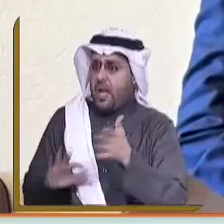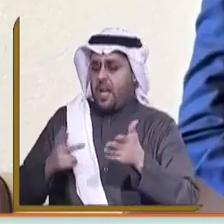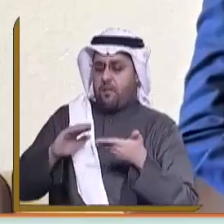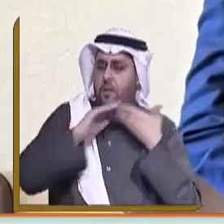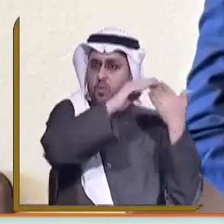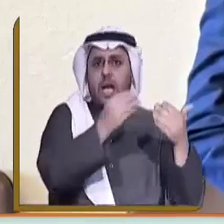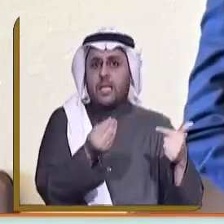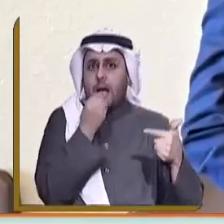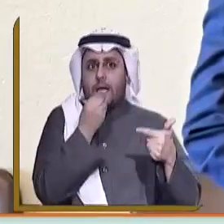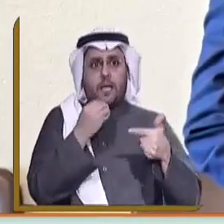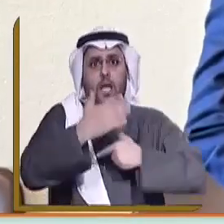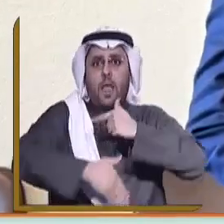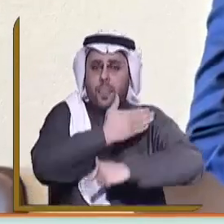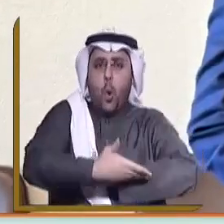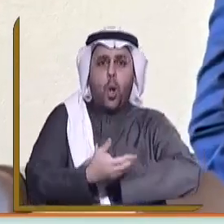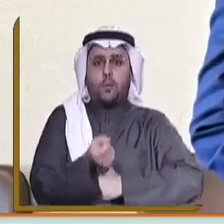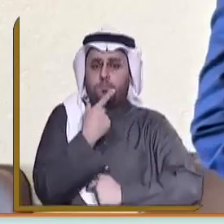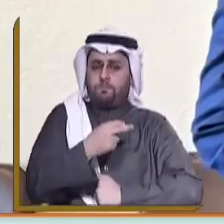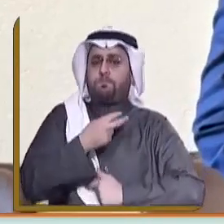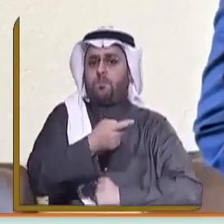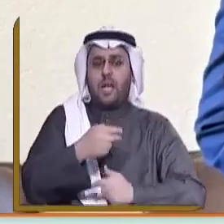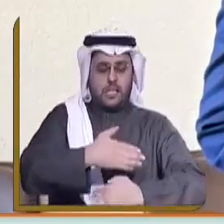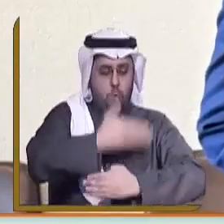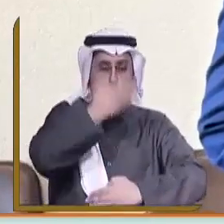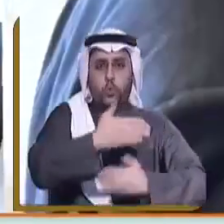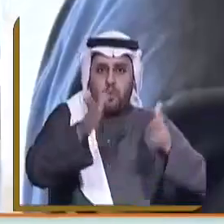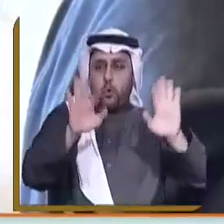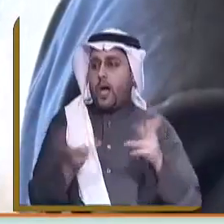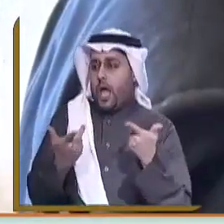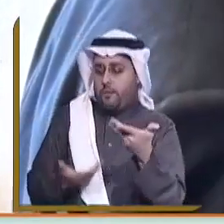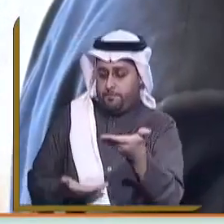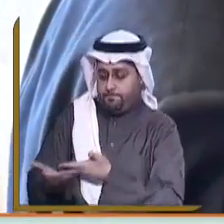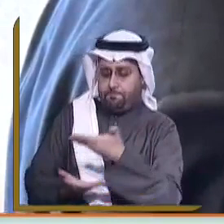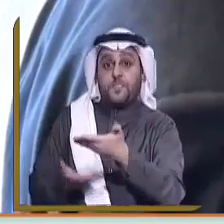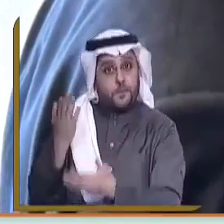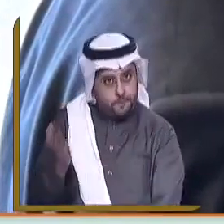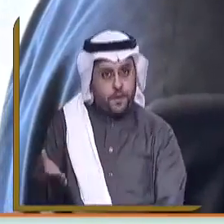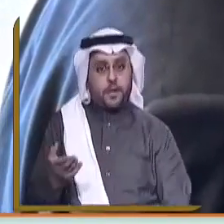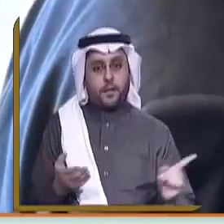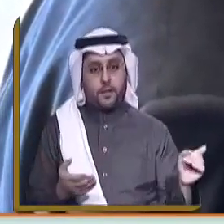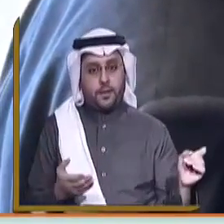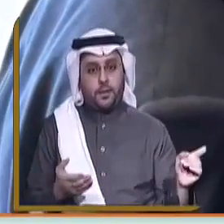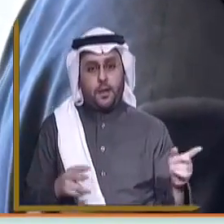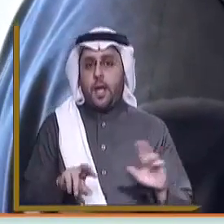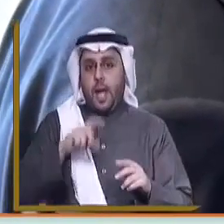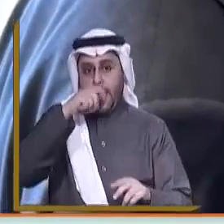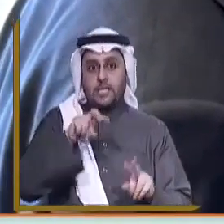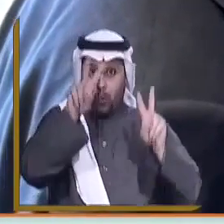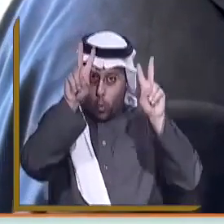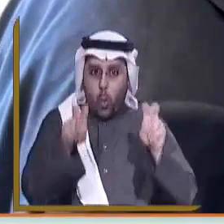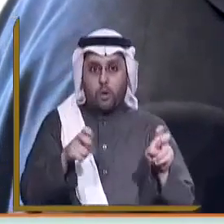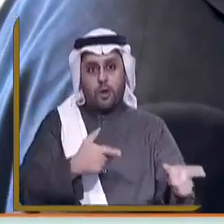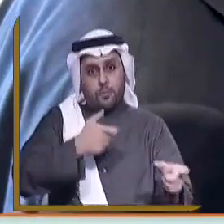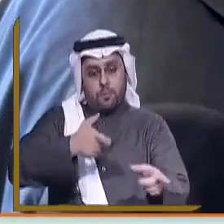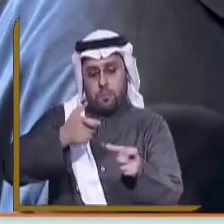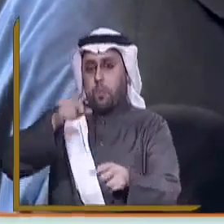للشعب الفلسطيني وتامين ممرات امنه كما نوقش الجهود المبذوله لوقف اطلاق النار الفوري على